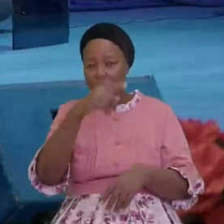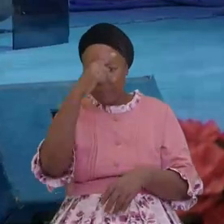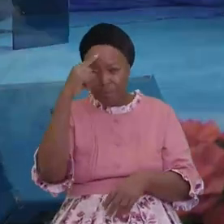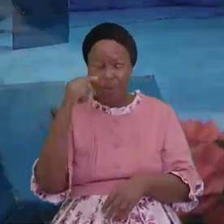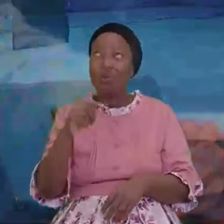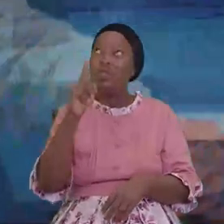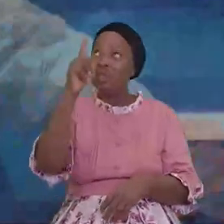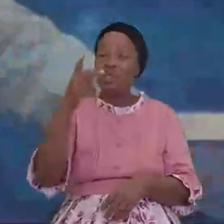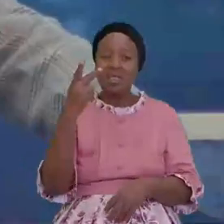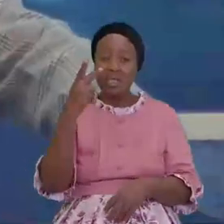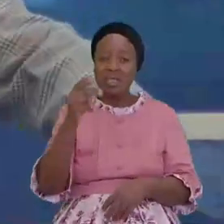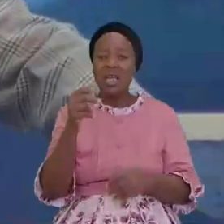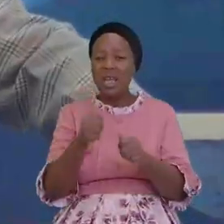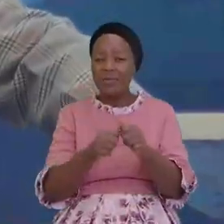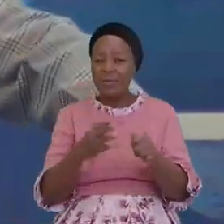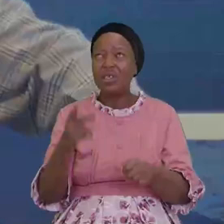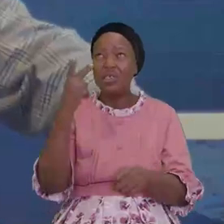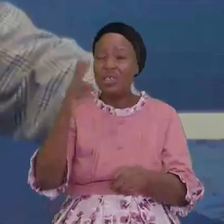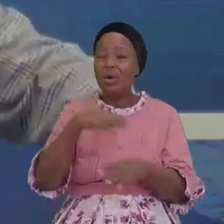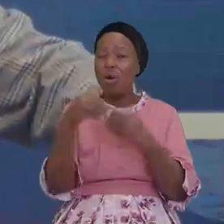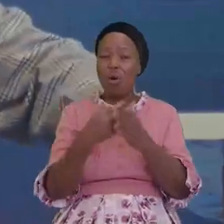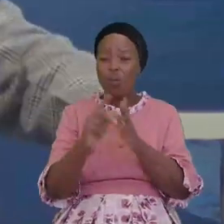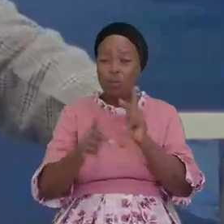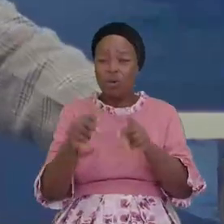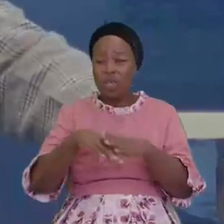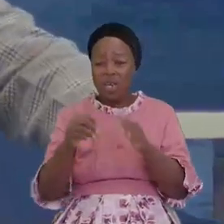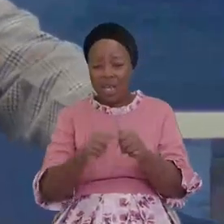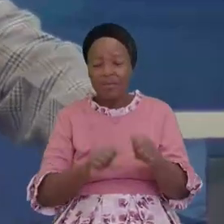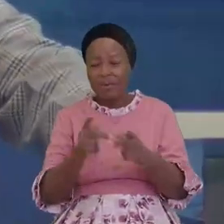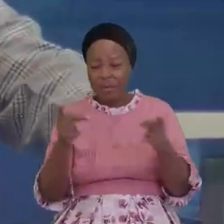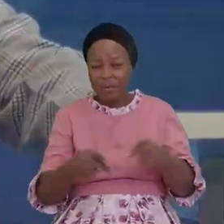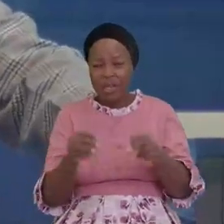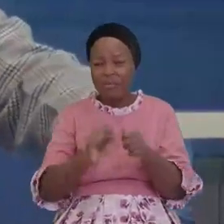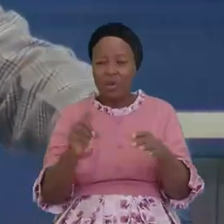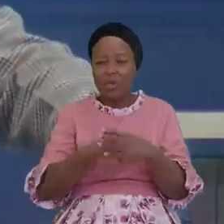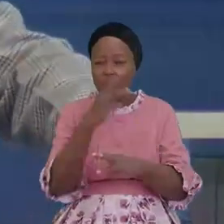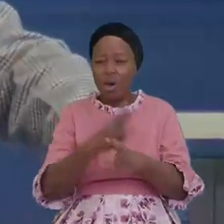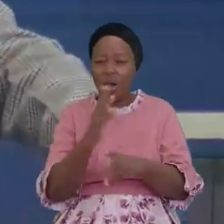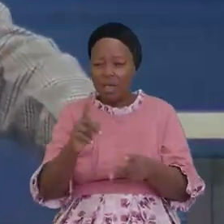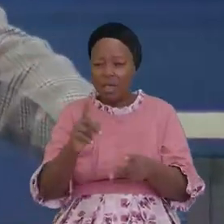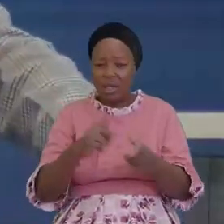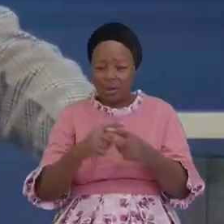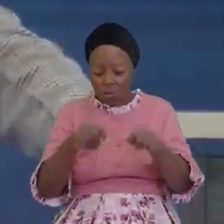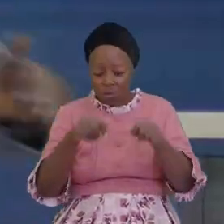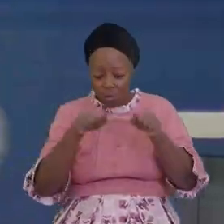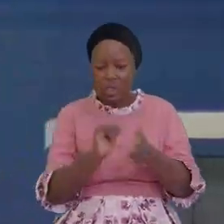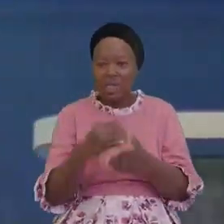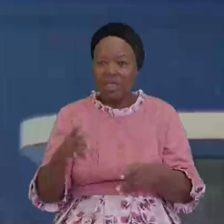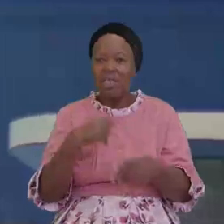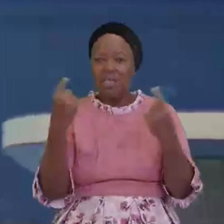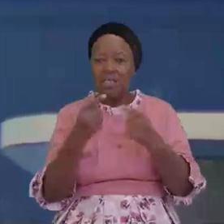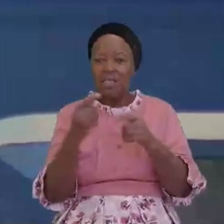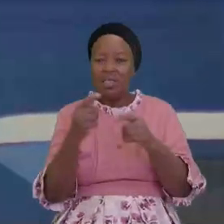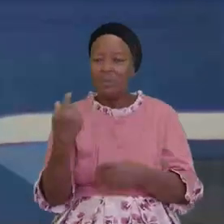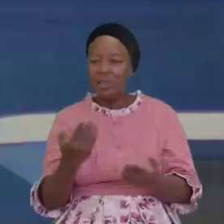et tu commets ce péché en la présence de Dieu, parce qu'il voit tout le monde, en tout lieu, dans le